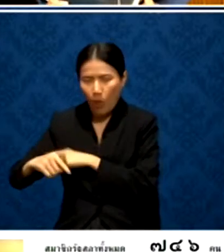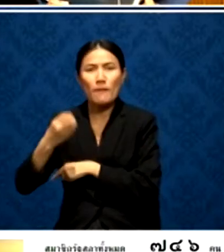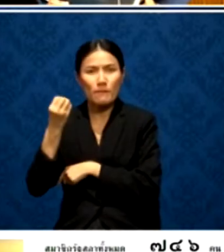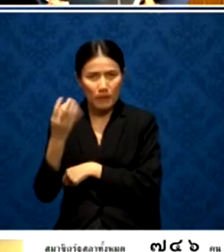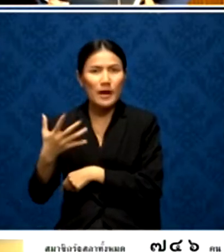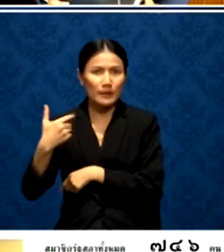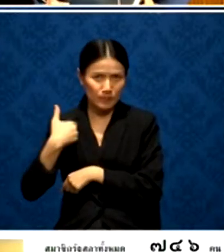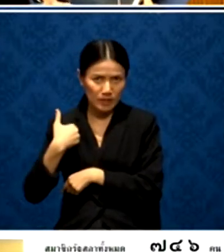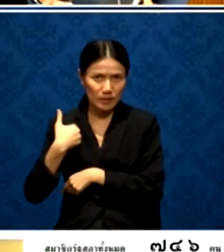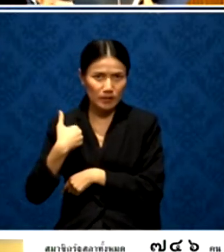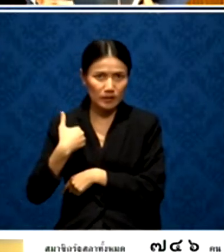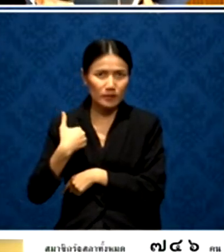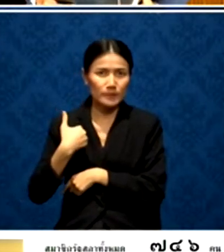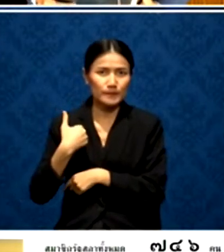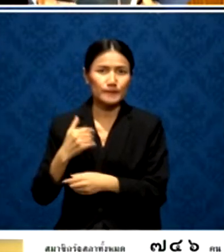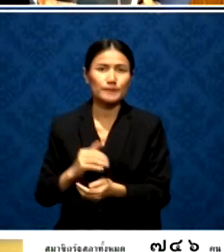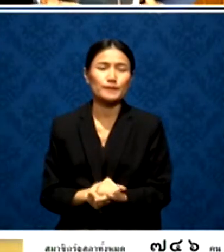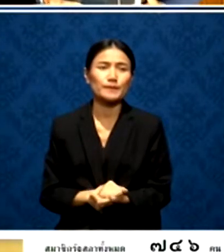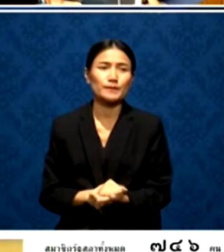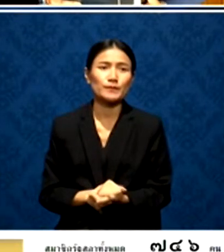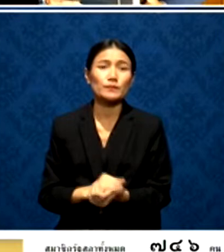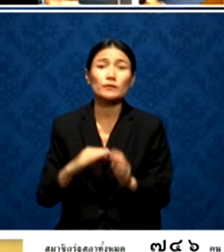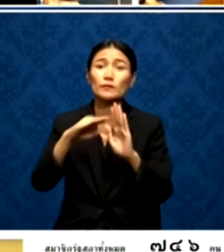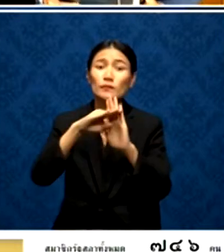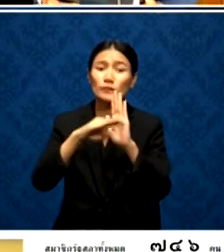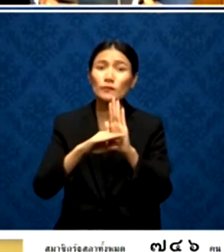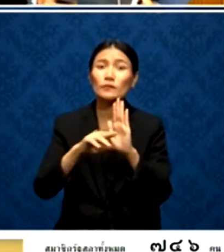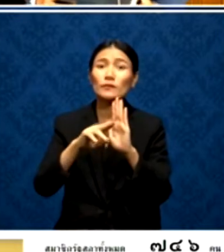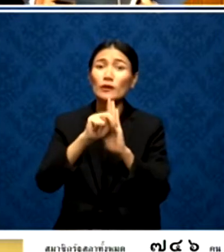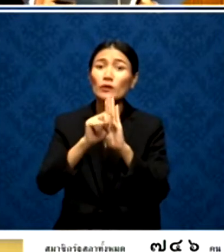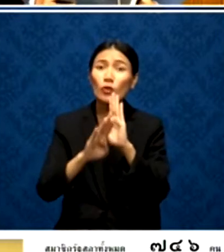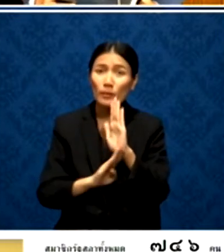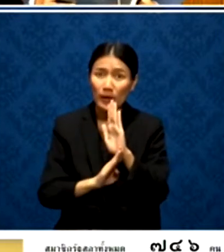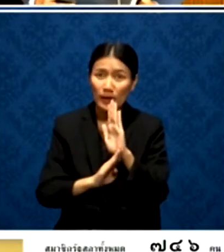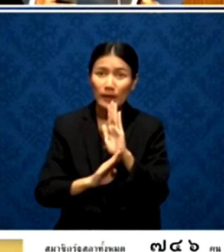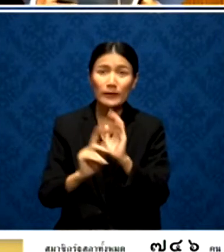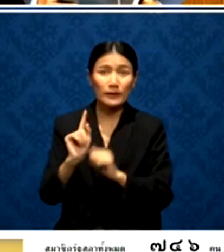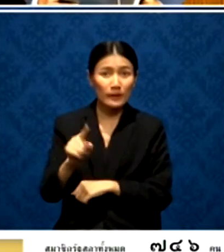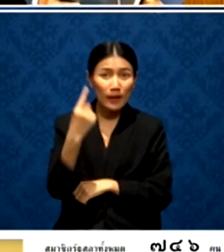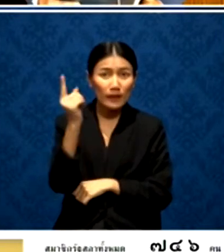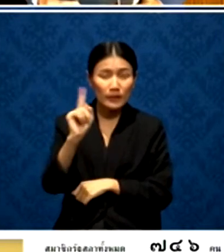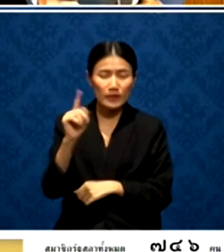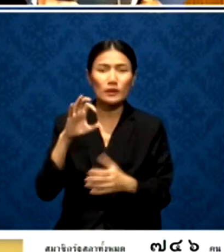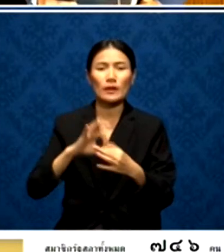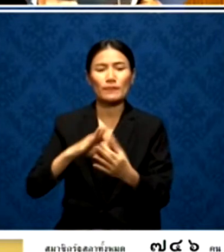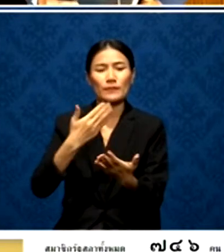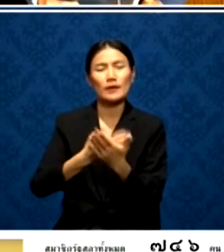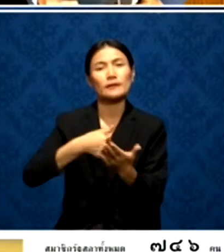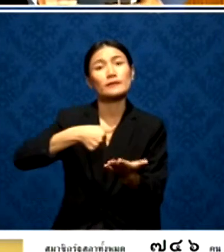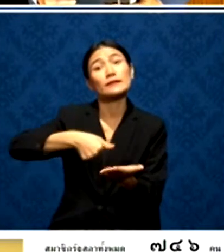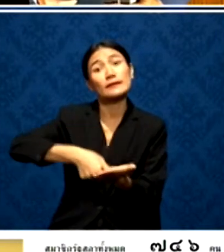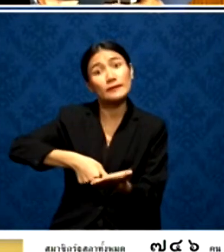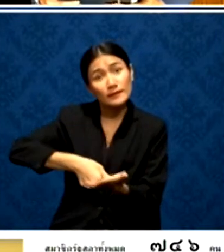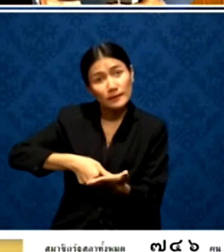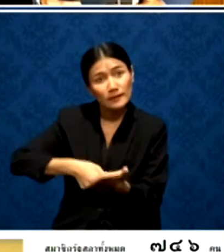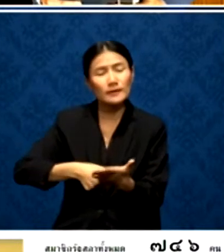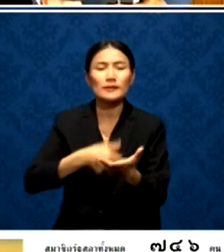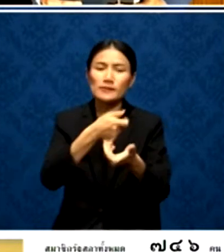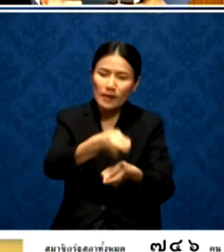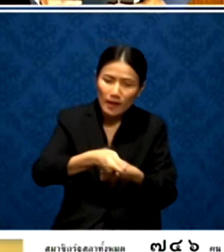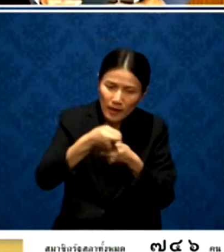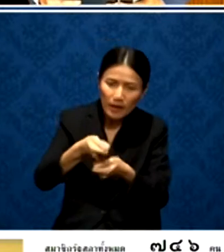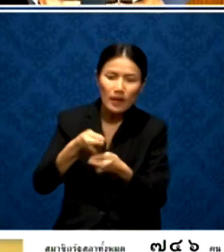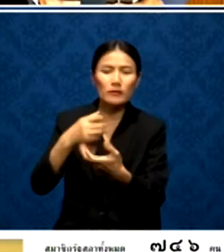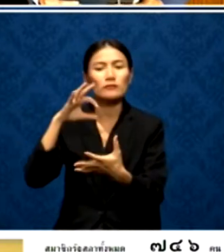ดังต่อไปนี้นโยบายแรกคือการแก้ไขปัญหาหนี้สินทั้งในภาคเกษตรภาคธุรกิจและภาคประชาช